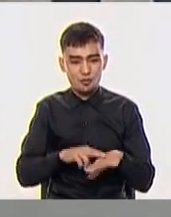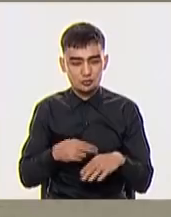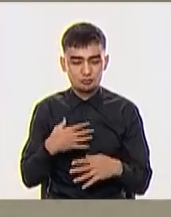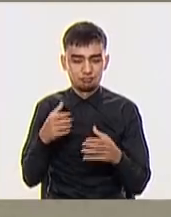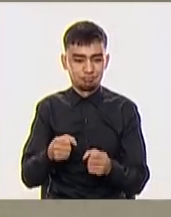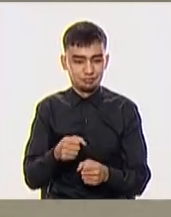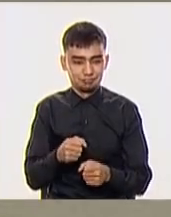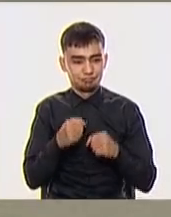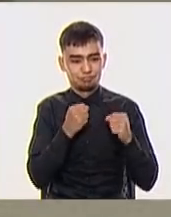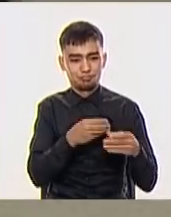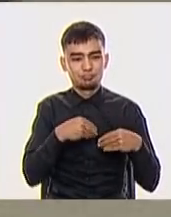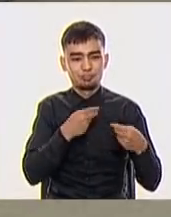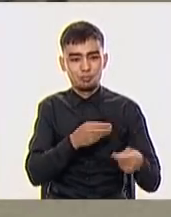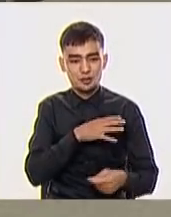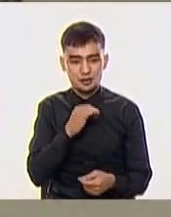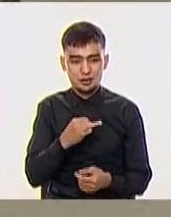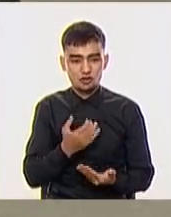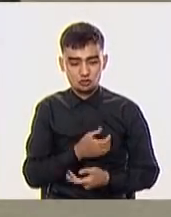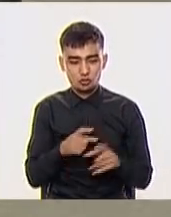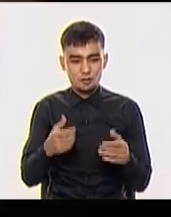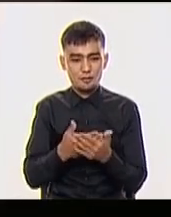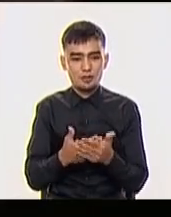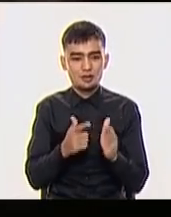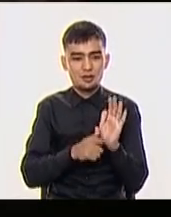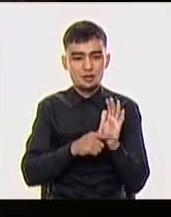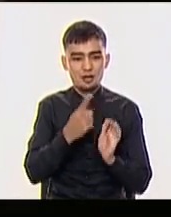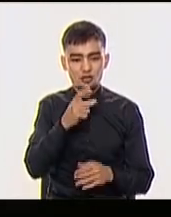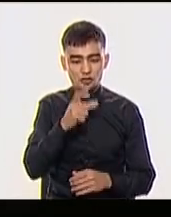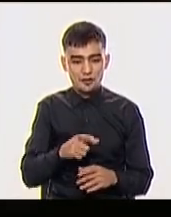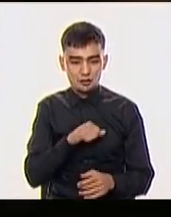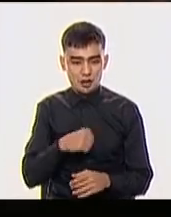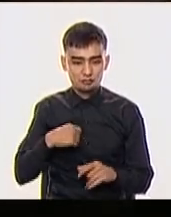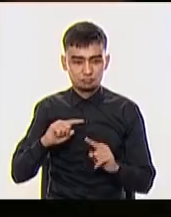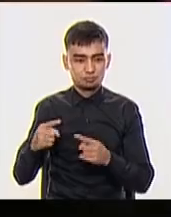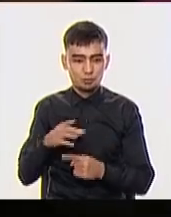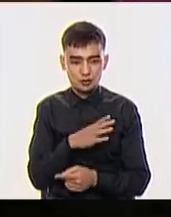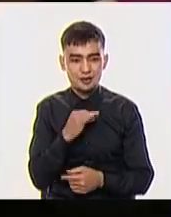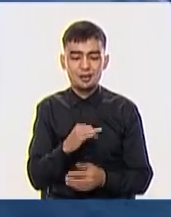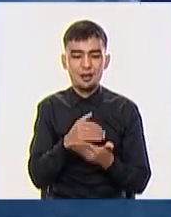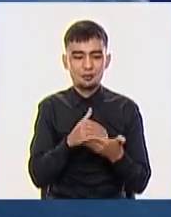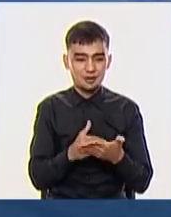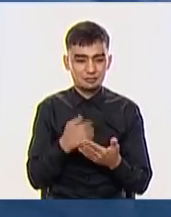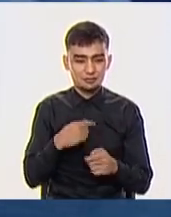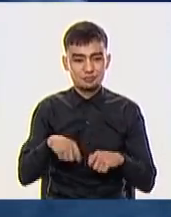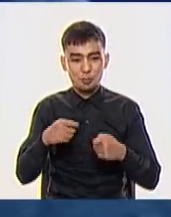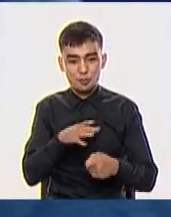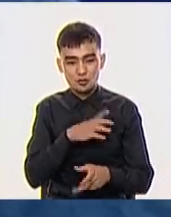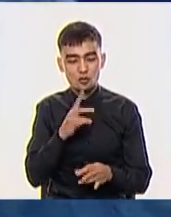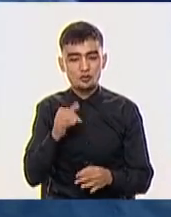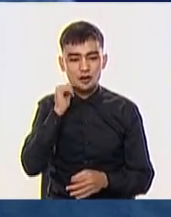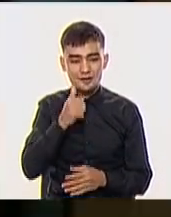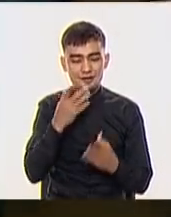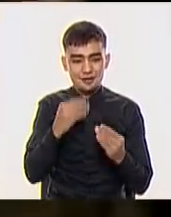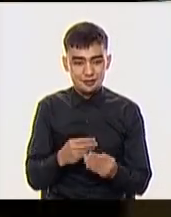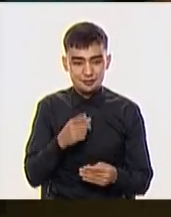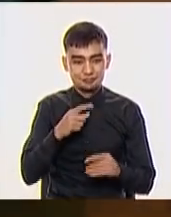тапсырып бердік. Тұрғындар бірнеше күннен бері жалпы саны 71 адамды полицияға ұстап бердік. Бірақ тізіп бергенімізбен ертесі күні ұсталған адам